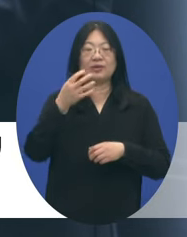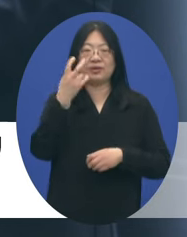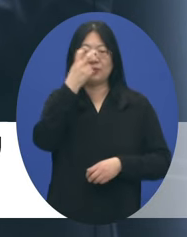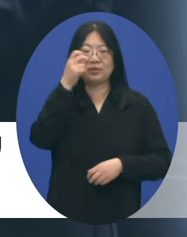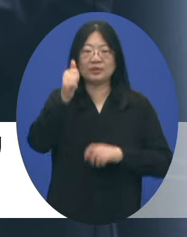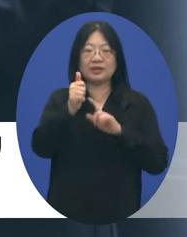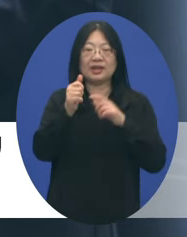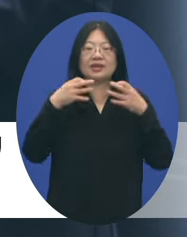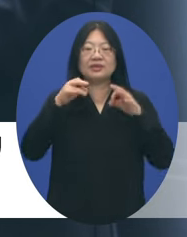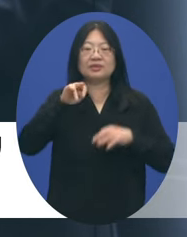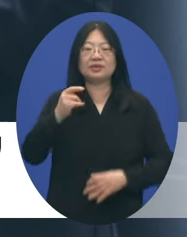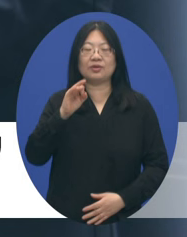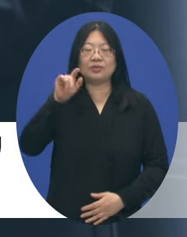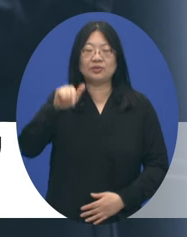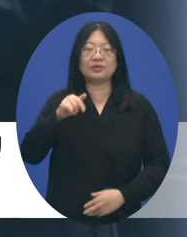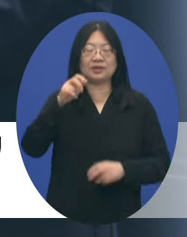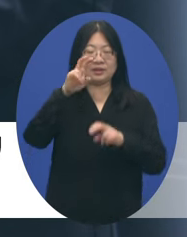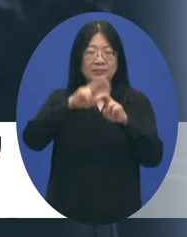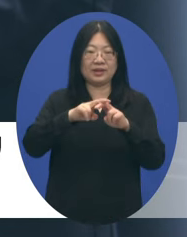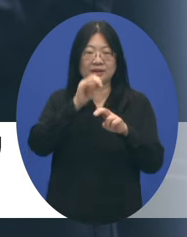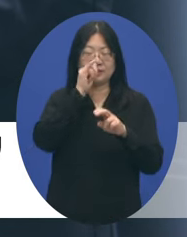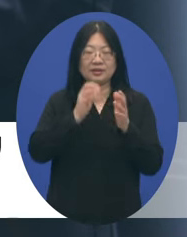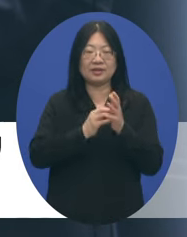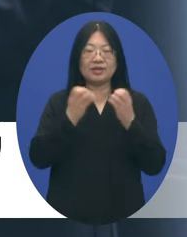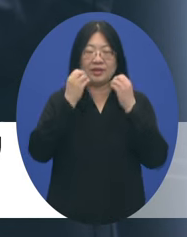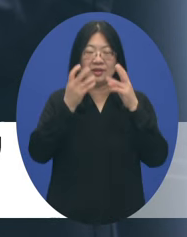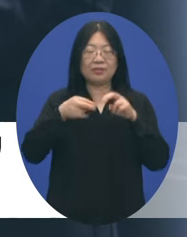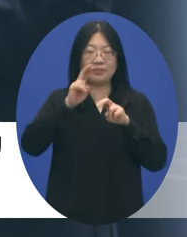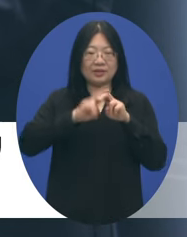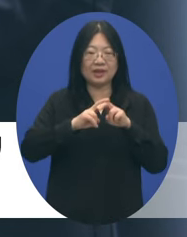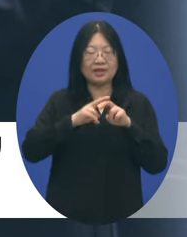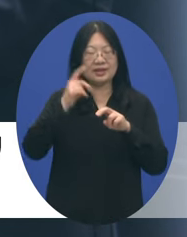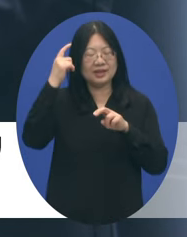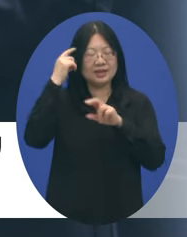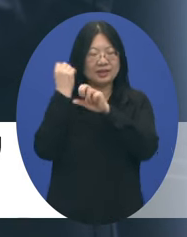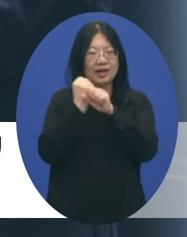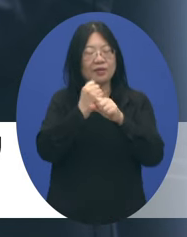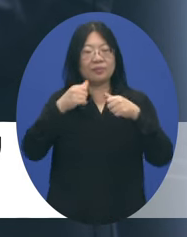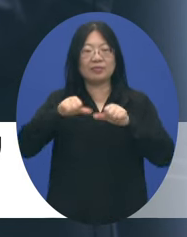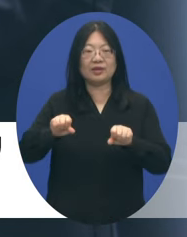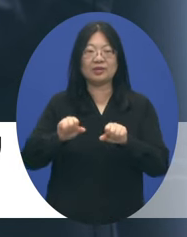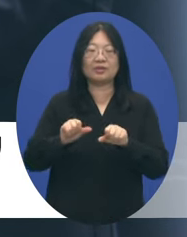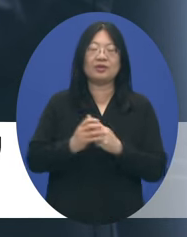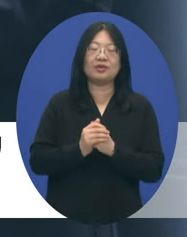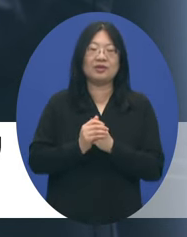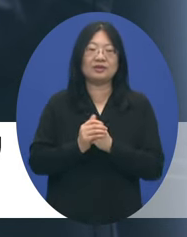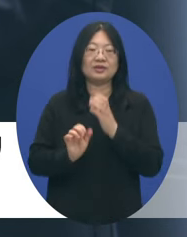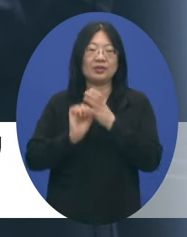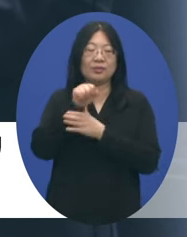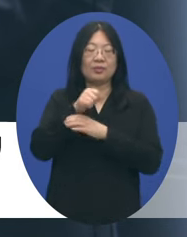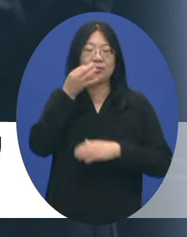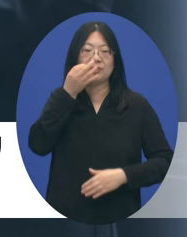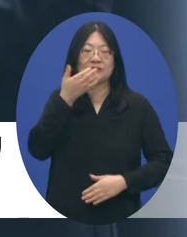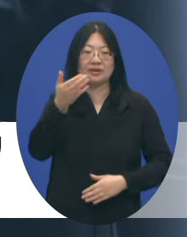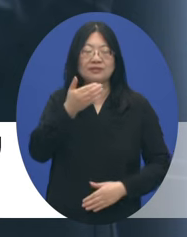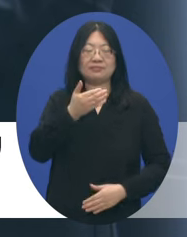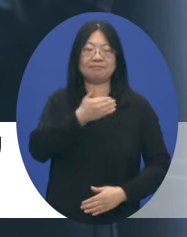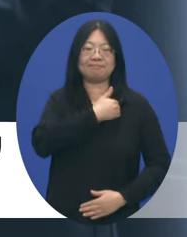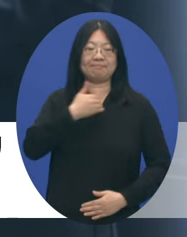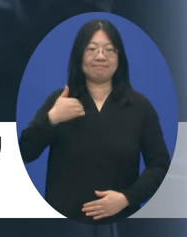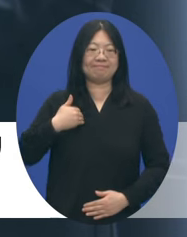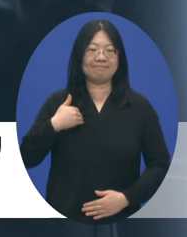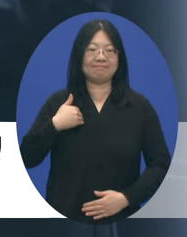씨가 선임됐습니다. 김선욱 예술 감독은 신임 지휘자라는 편견을 딛고 결실을 보여주겠다는 당찬 포부를